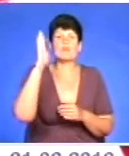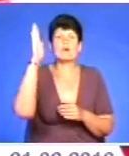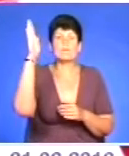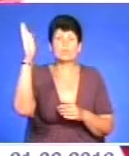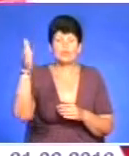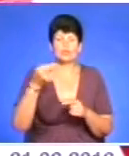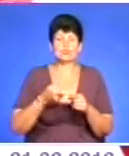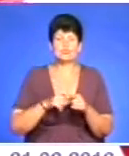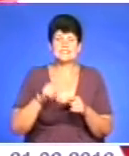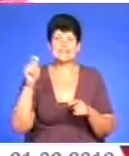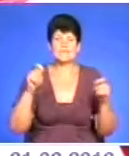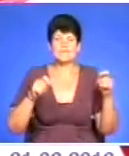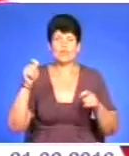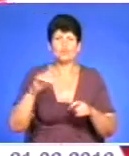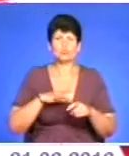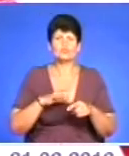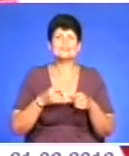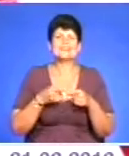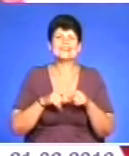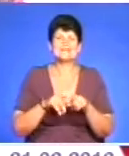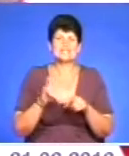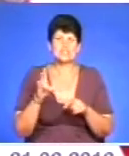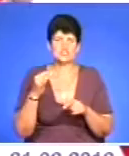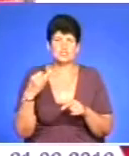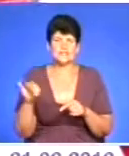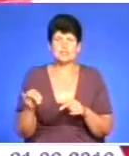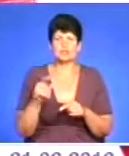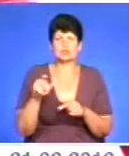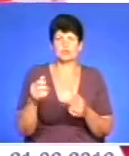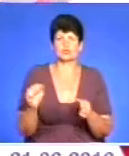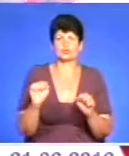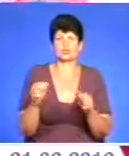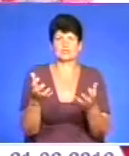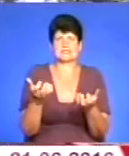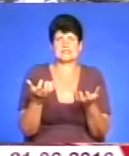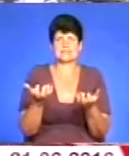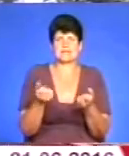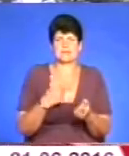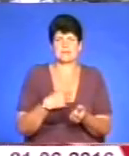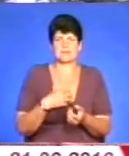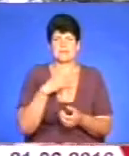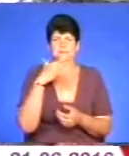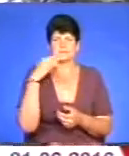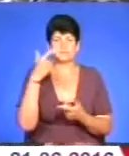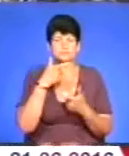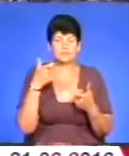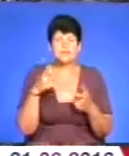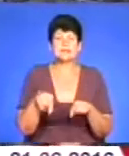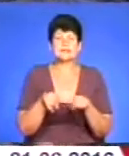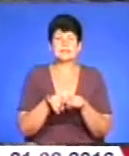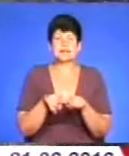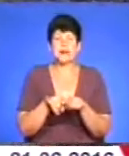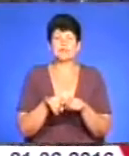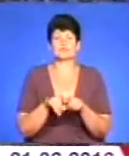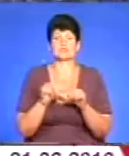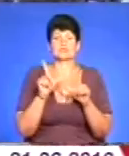цей форум такий був суто технічний, де люди будуть для себе почерпати максимум інформації. Також учасники форуму відвідали